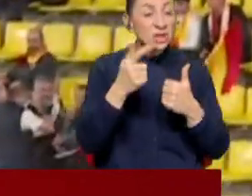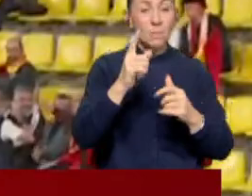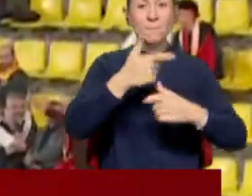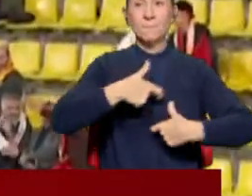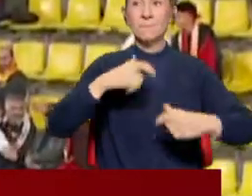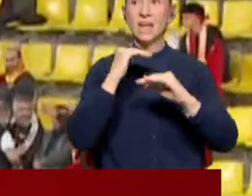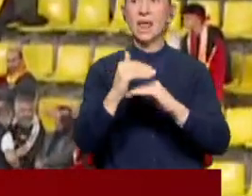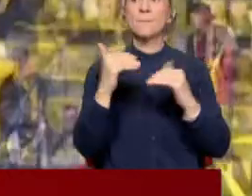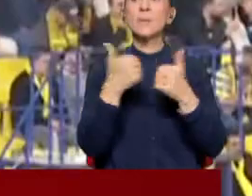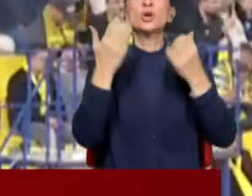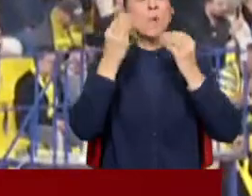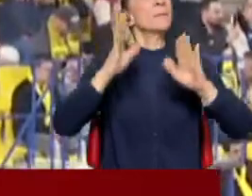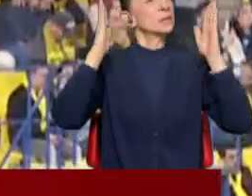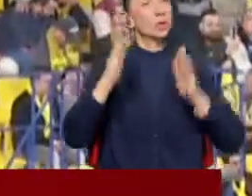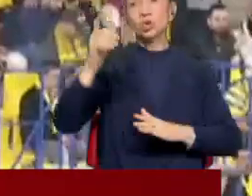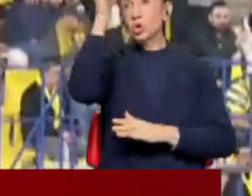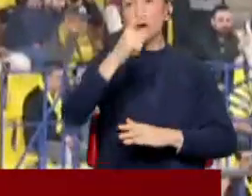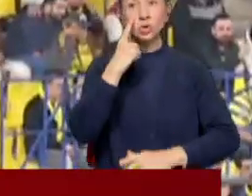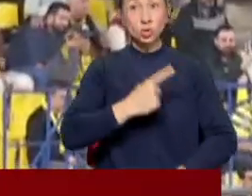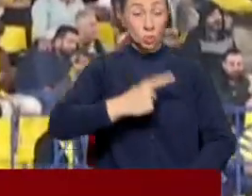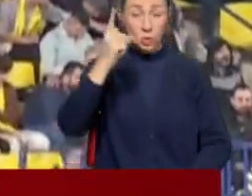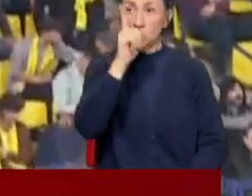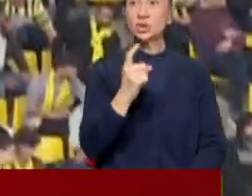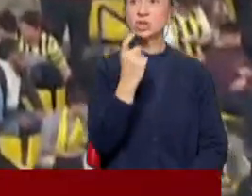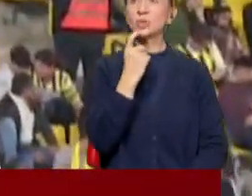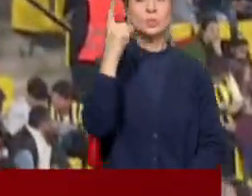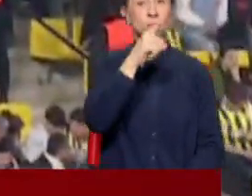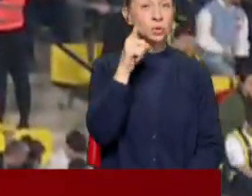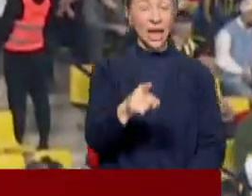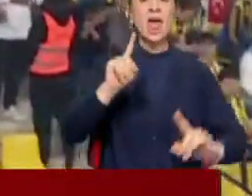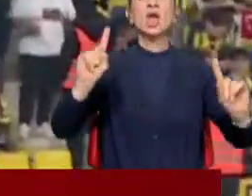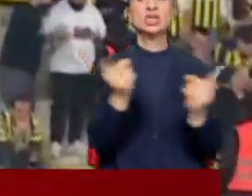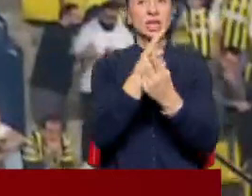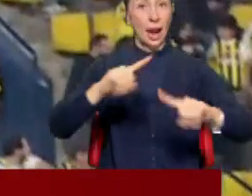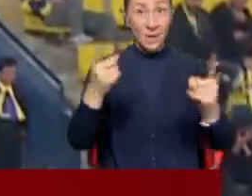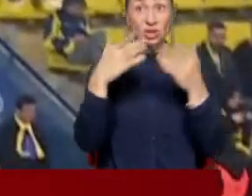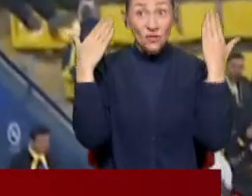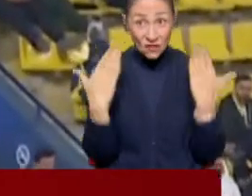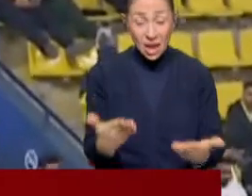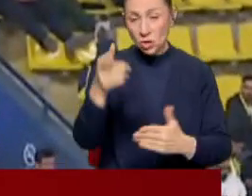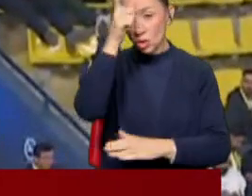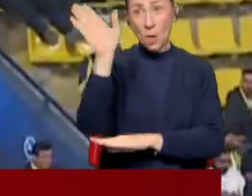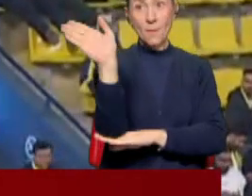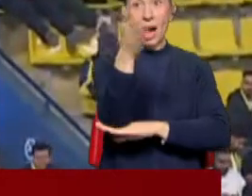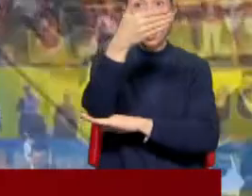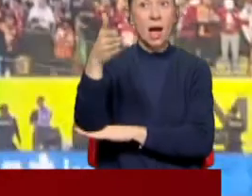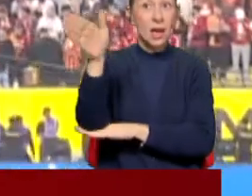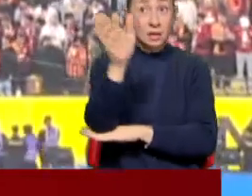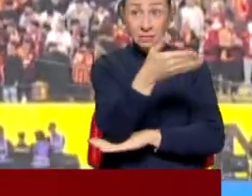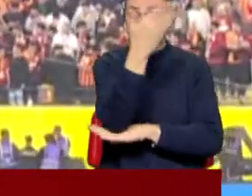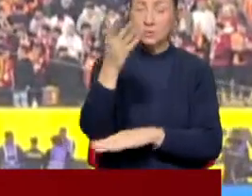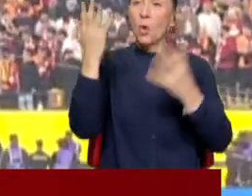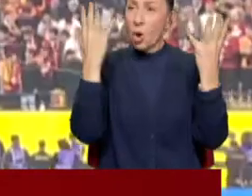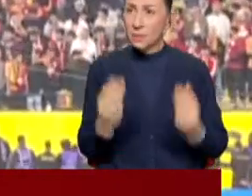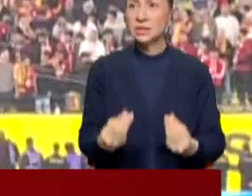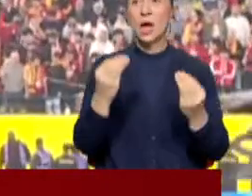milli maçı olmamasına rağmen Türkiye Cumhuriyeti'nin 100. yılı olması dolayısıyla İstiklal Marşı okunması ve Türk